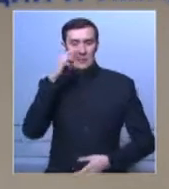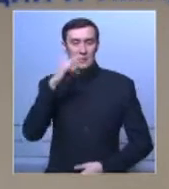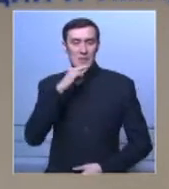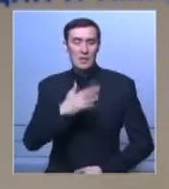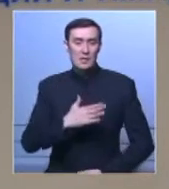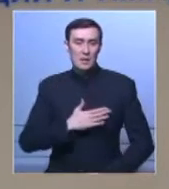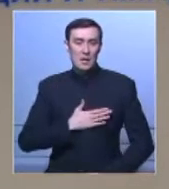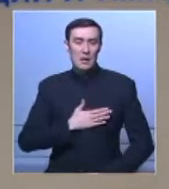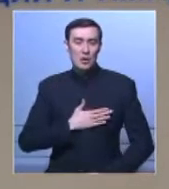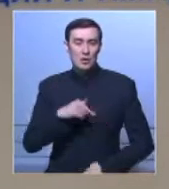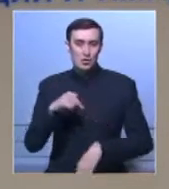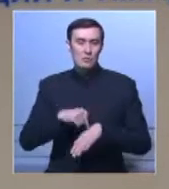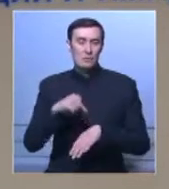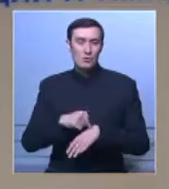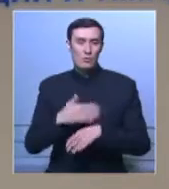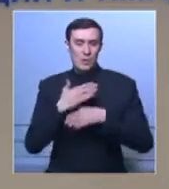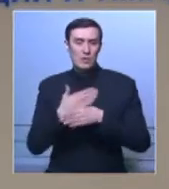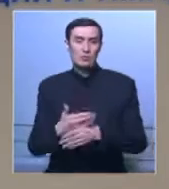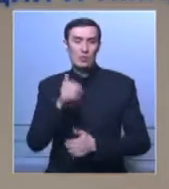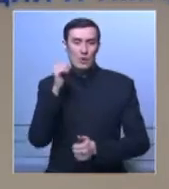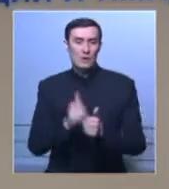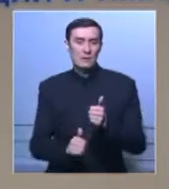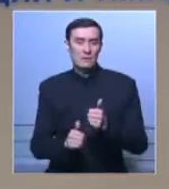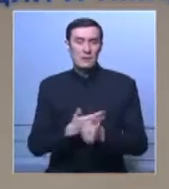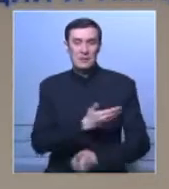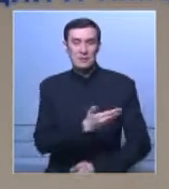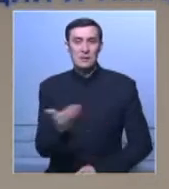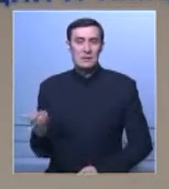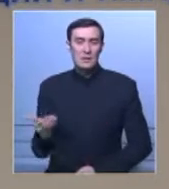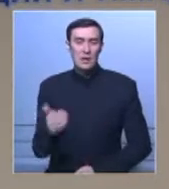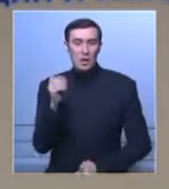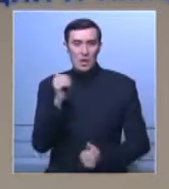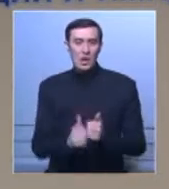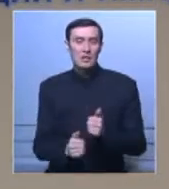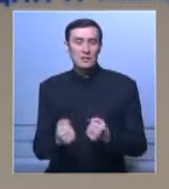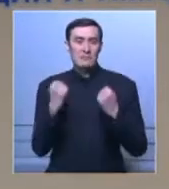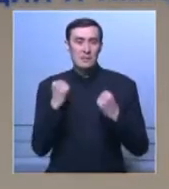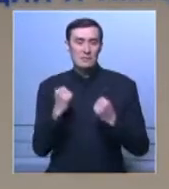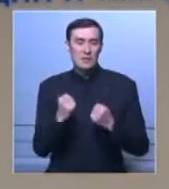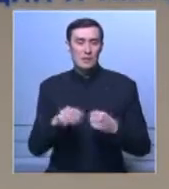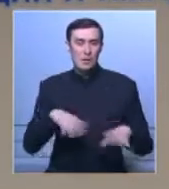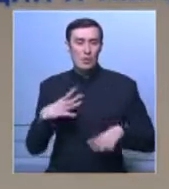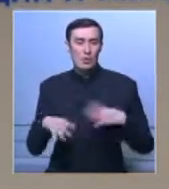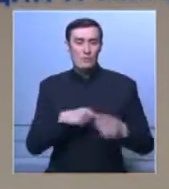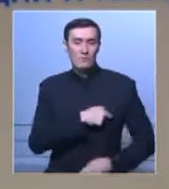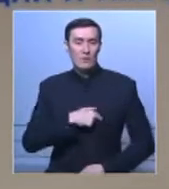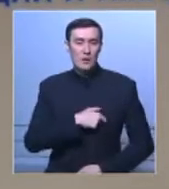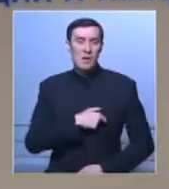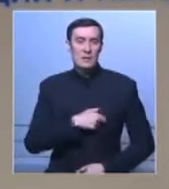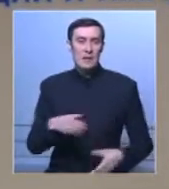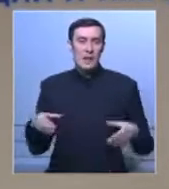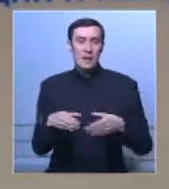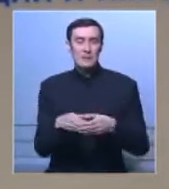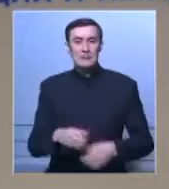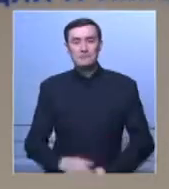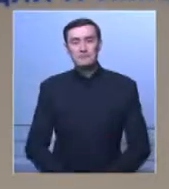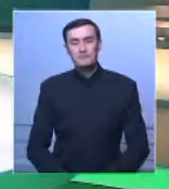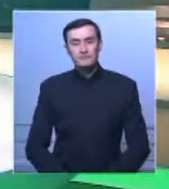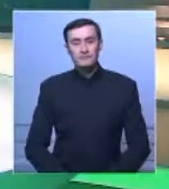я чувствую поддержку с каждого из них, с каждого из спортсменов, тренеров, всей делегации.